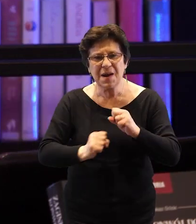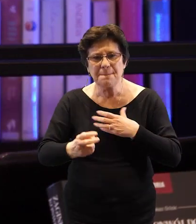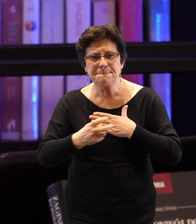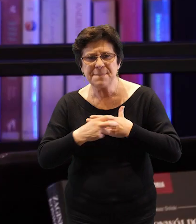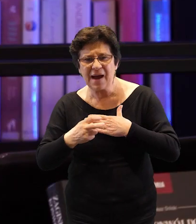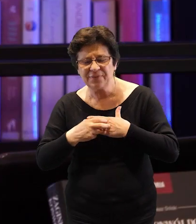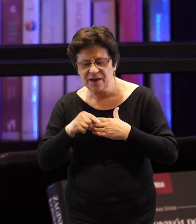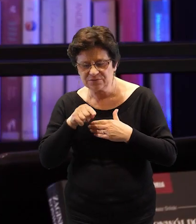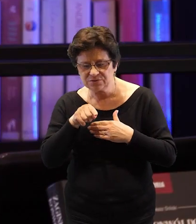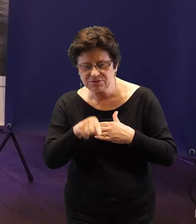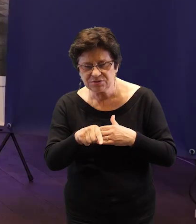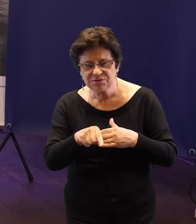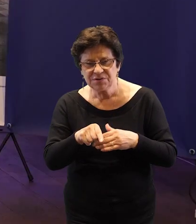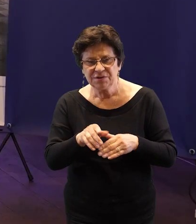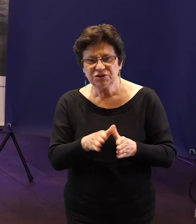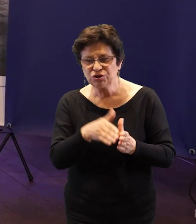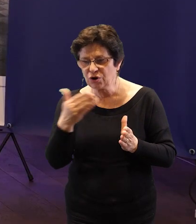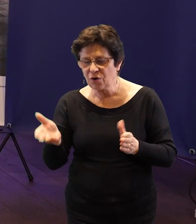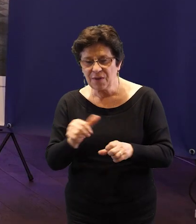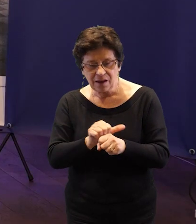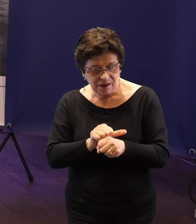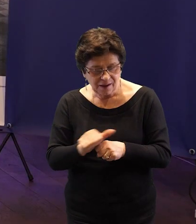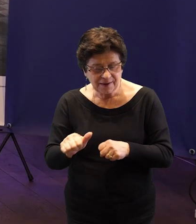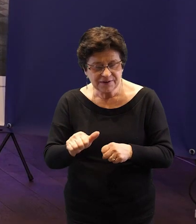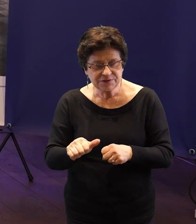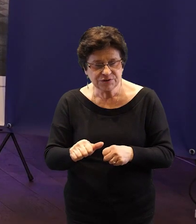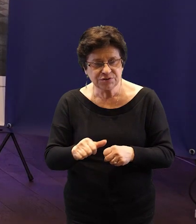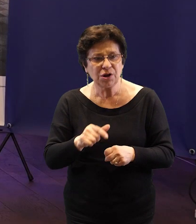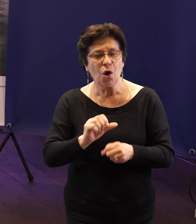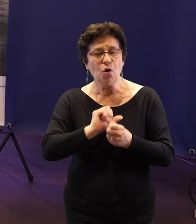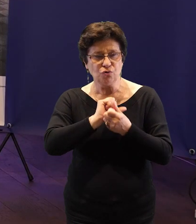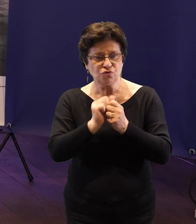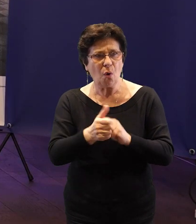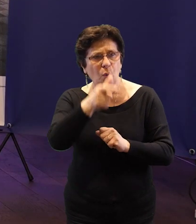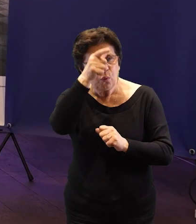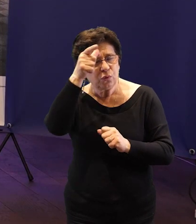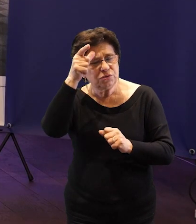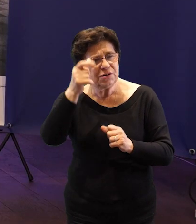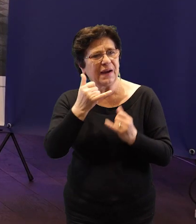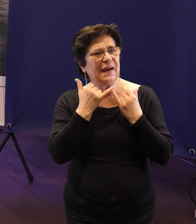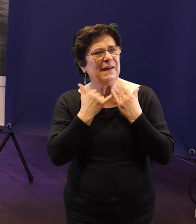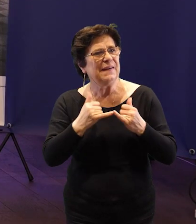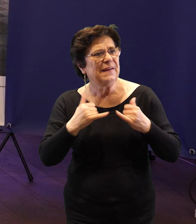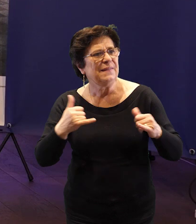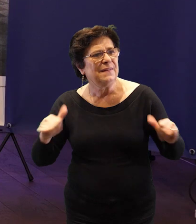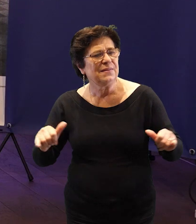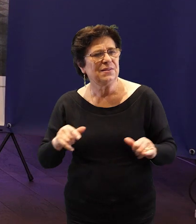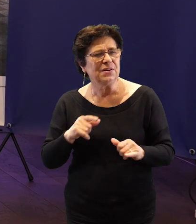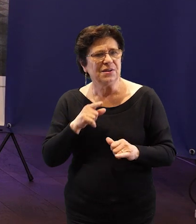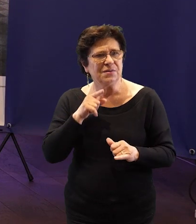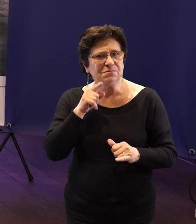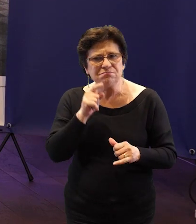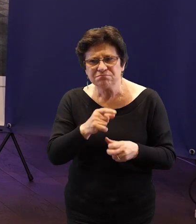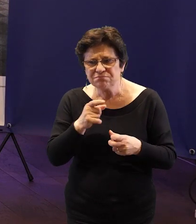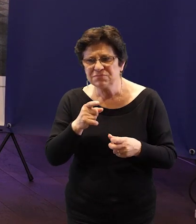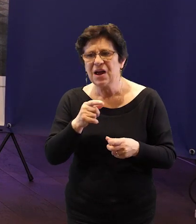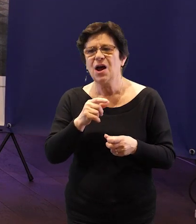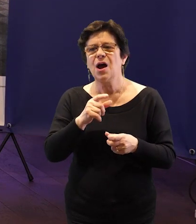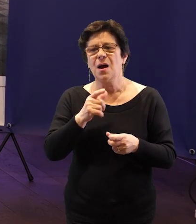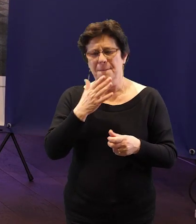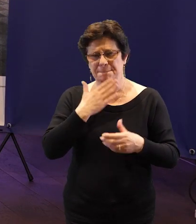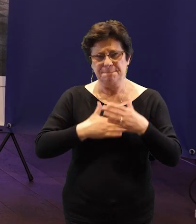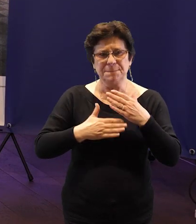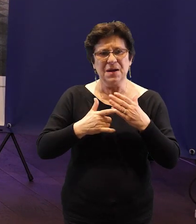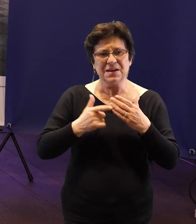historia zafascynowała, że byli też inni ludzie na świecie, którzy masę czasu poświęcili na jej weryfikację. I był na